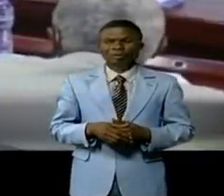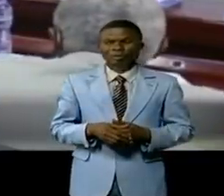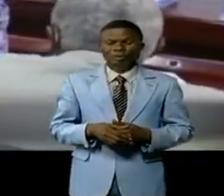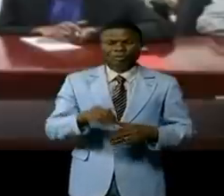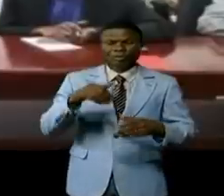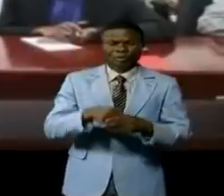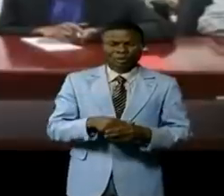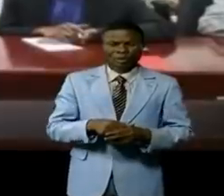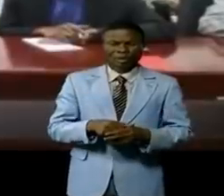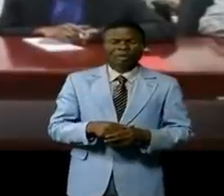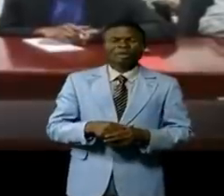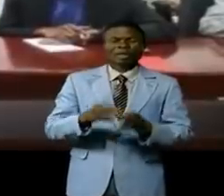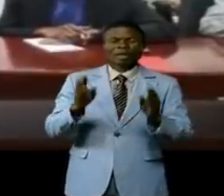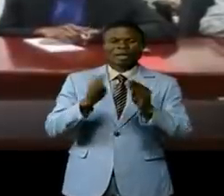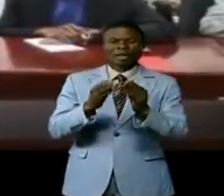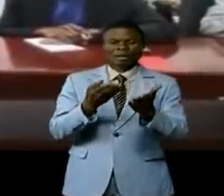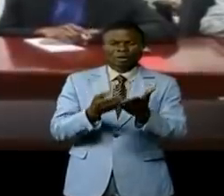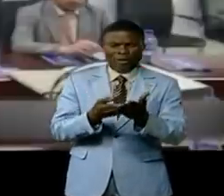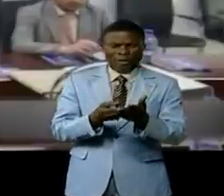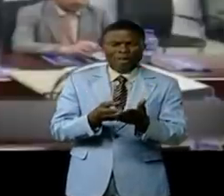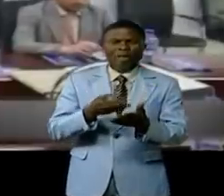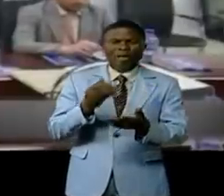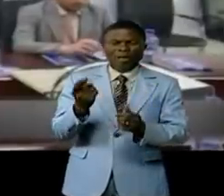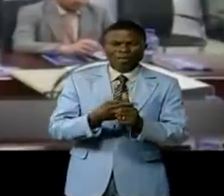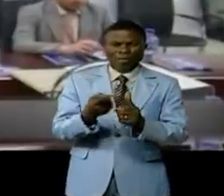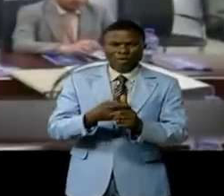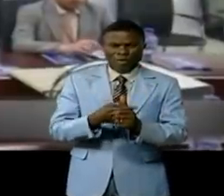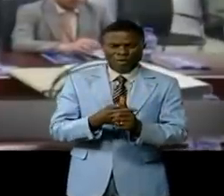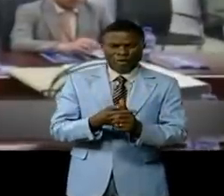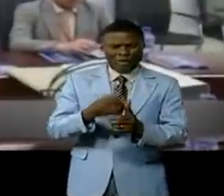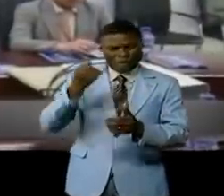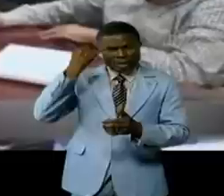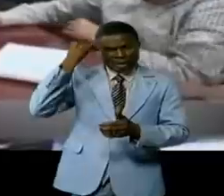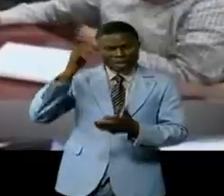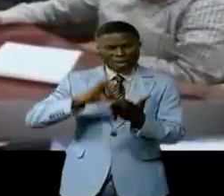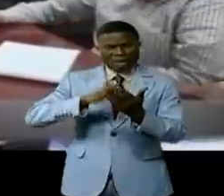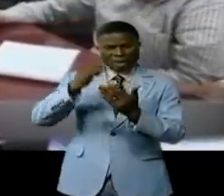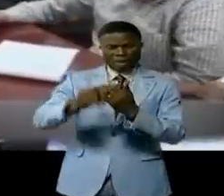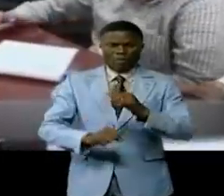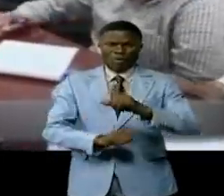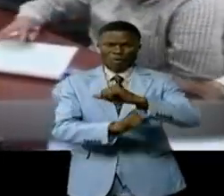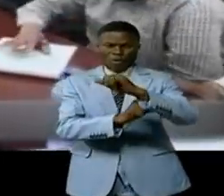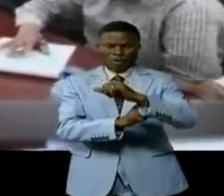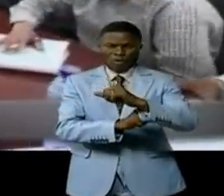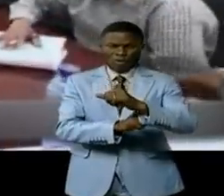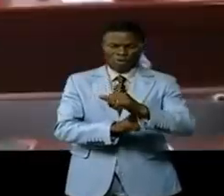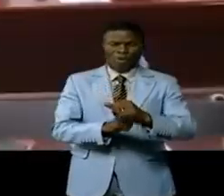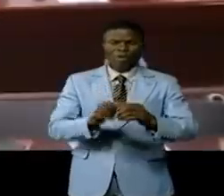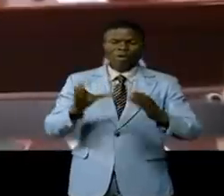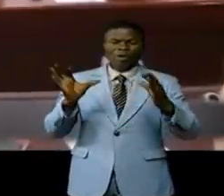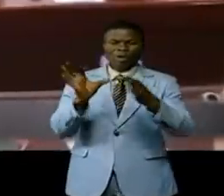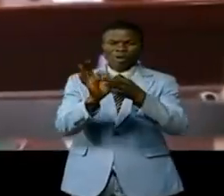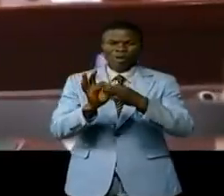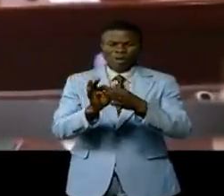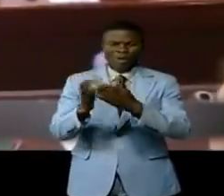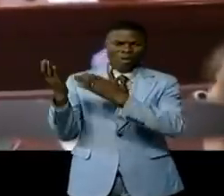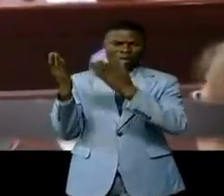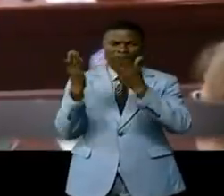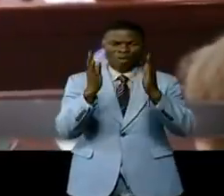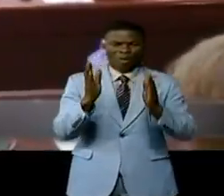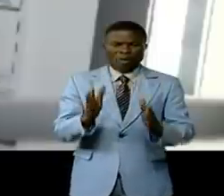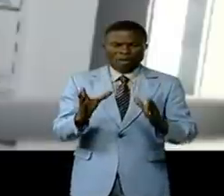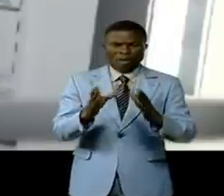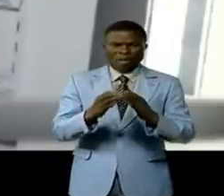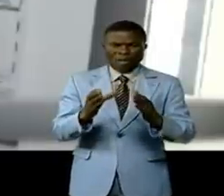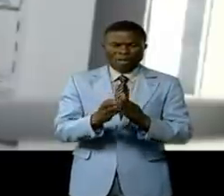cours de ces échanges, il était question d'alimenter la conception du projet d'appui à la connectivité et au transport. Avec un